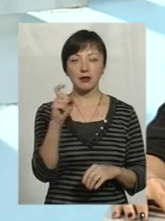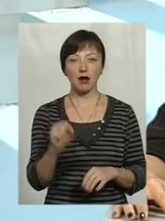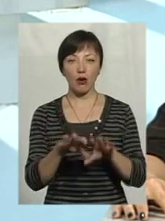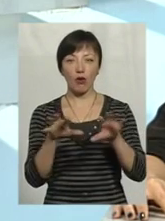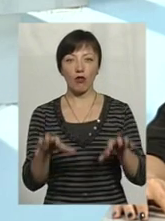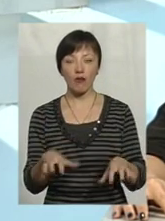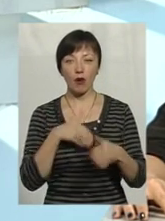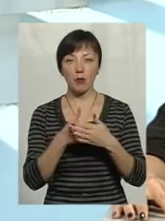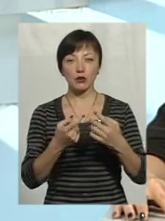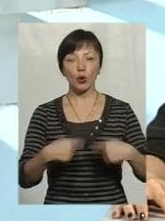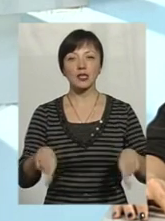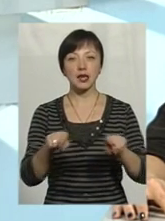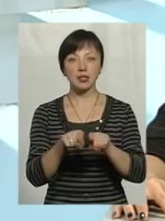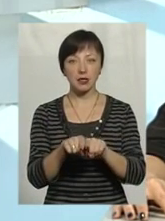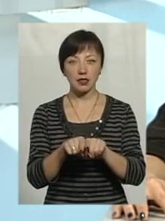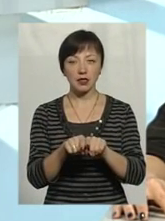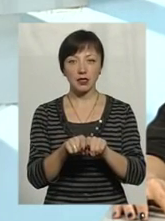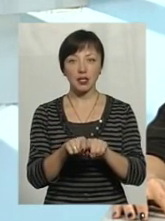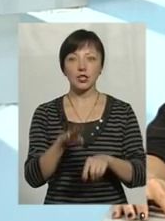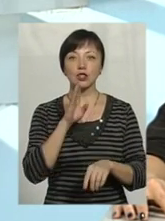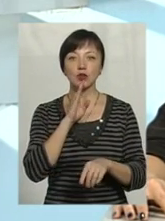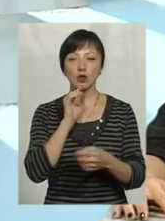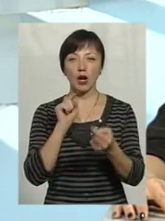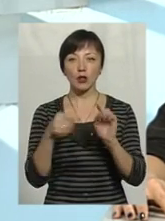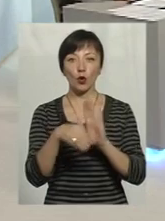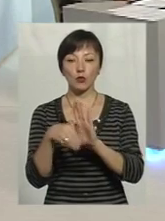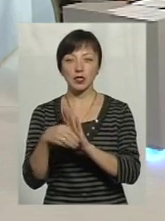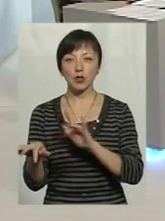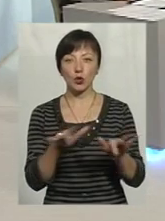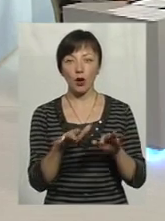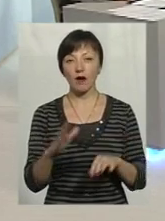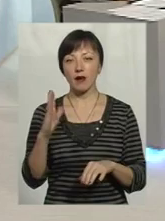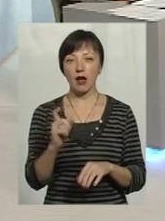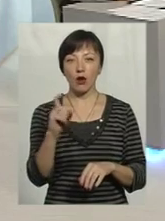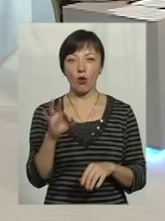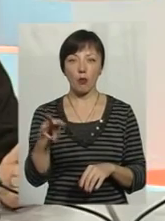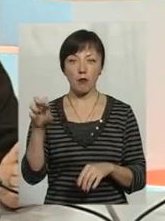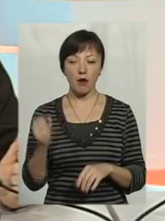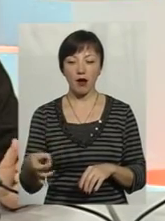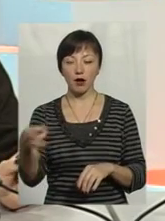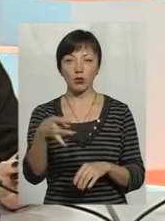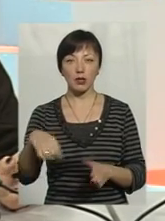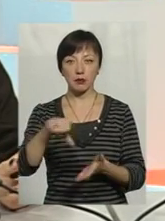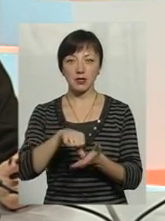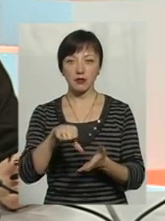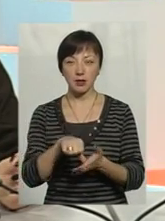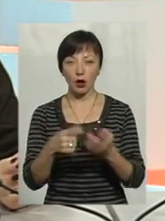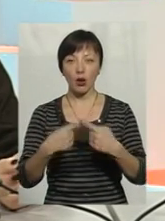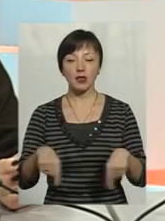голова громадської організації «Жіночий антикорупційний рух», і пан Валерій Хома, регіональний представник